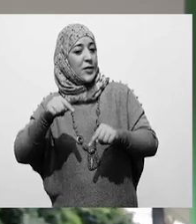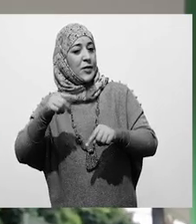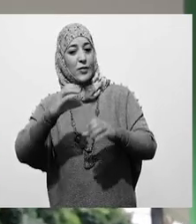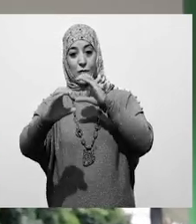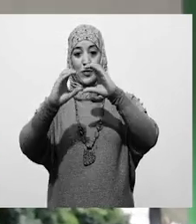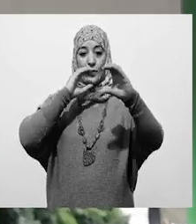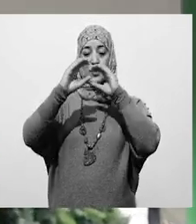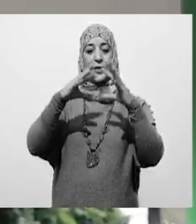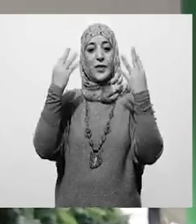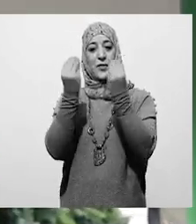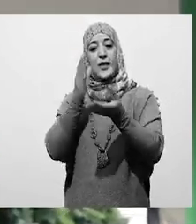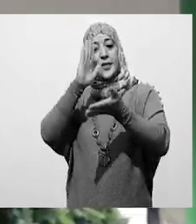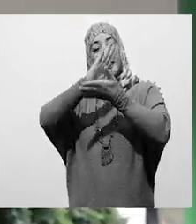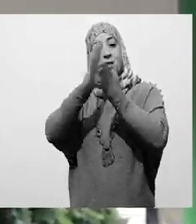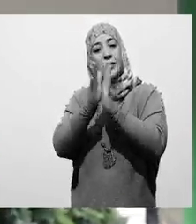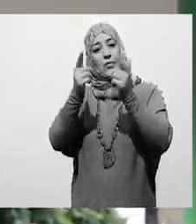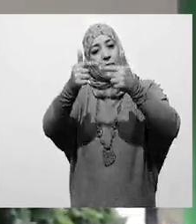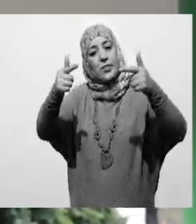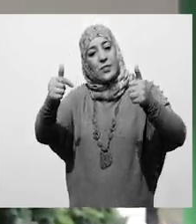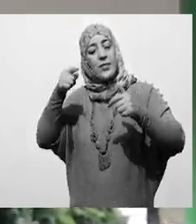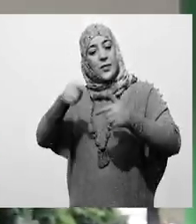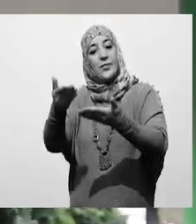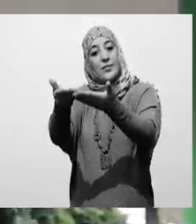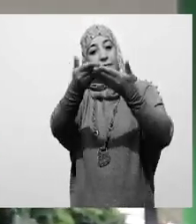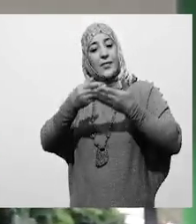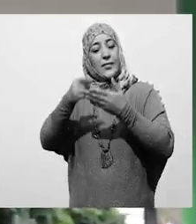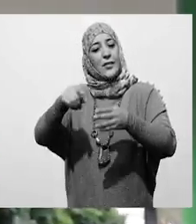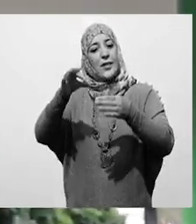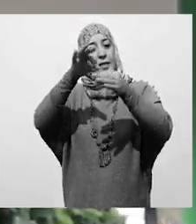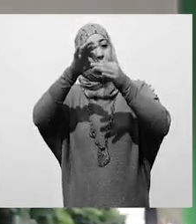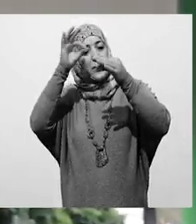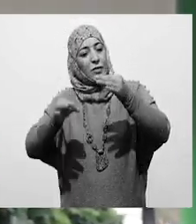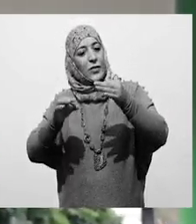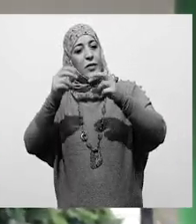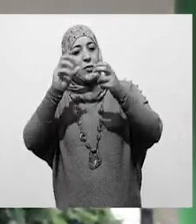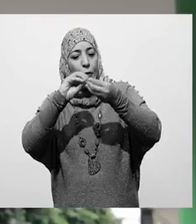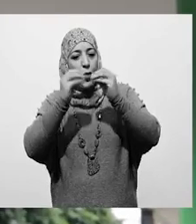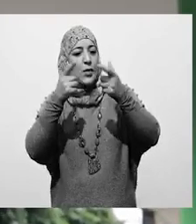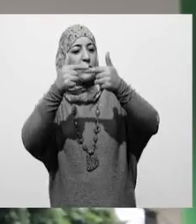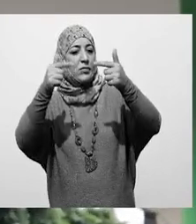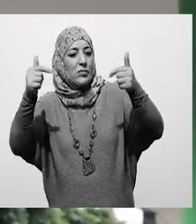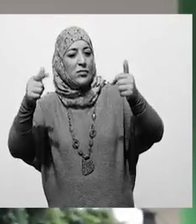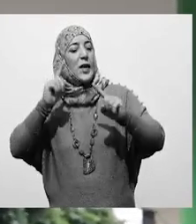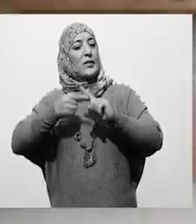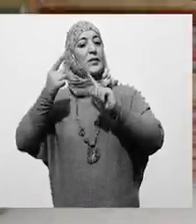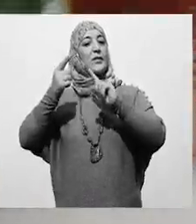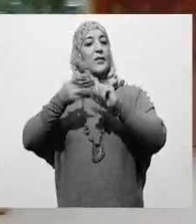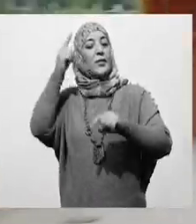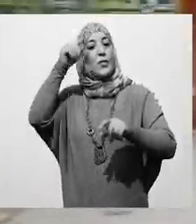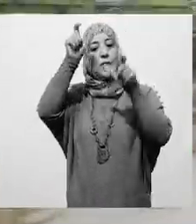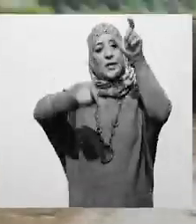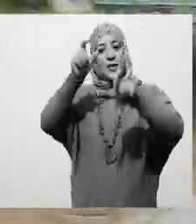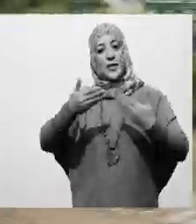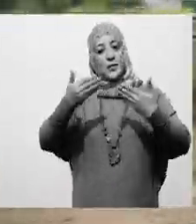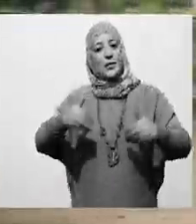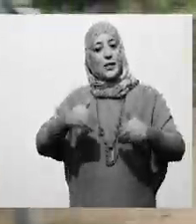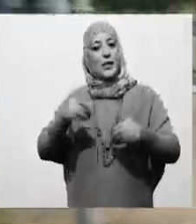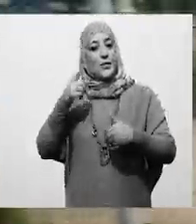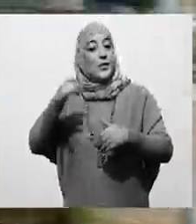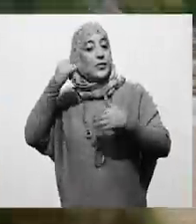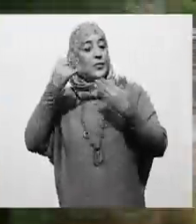essaye de communiquer avec les associations qui nous permet de résoudre des problèmes surtout surtout des personnes handicapées